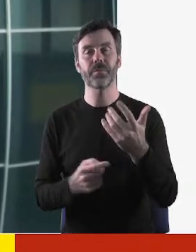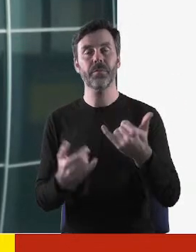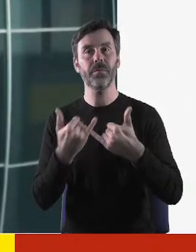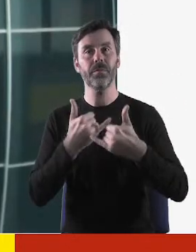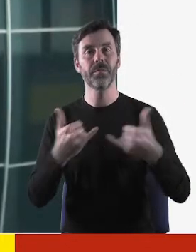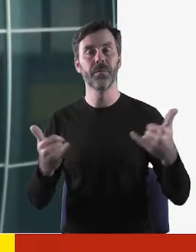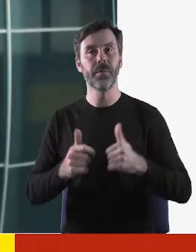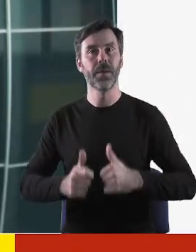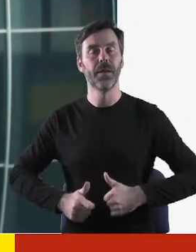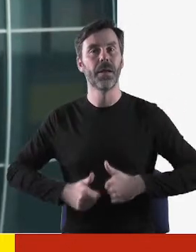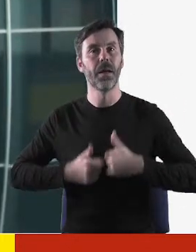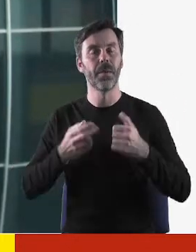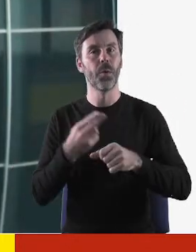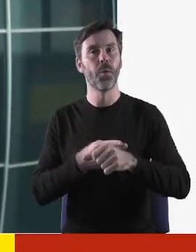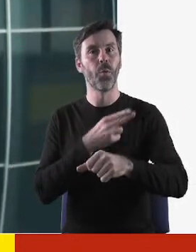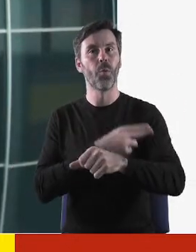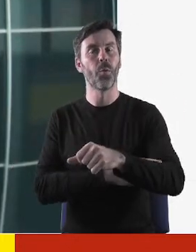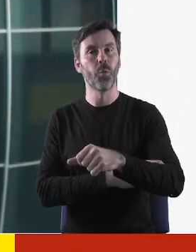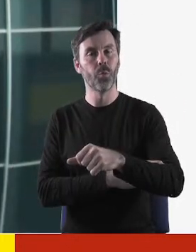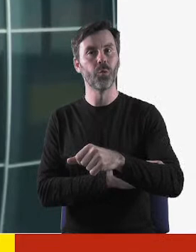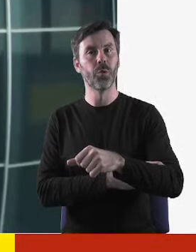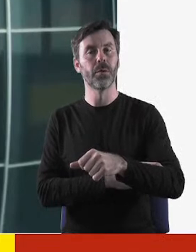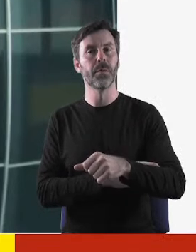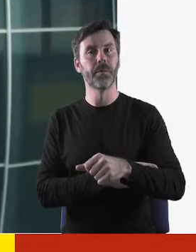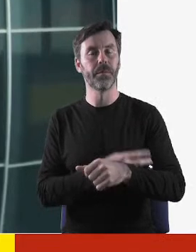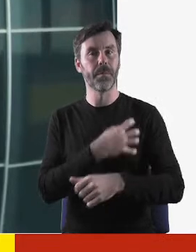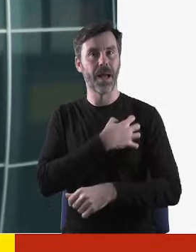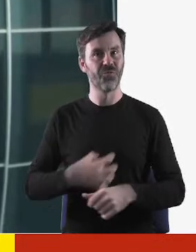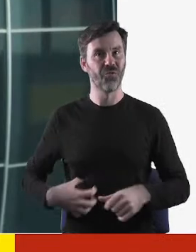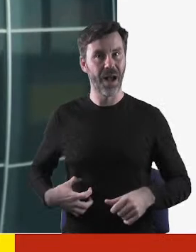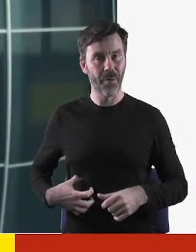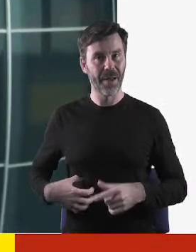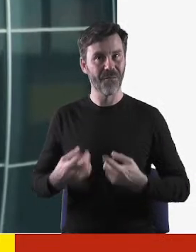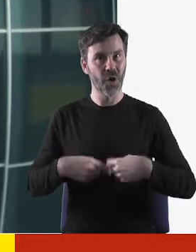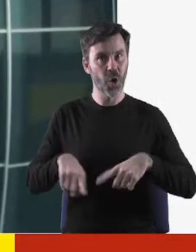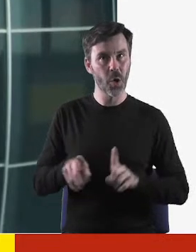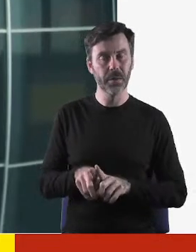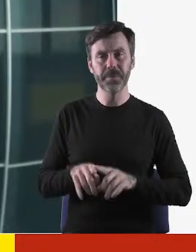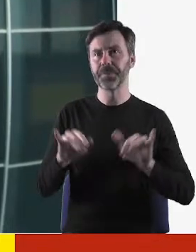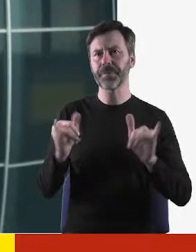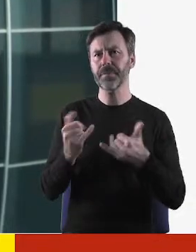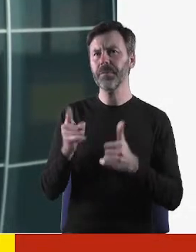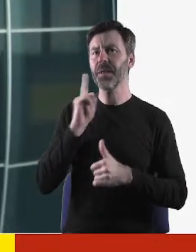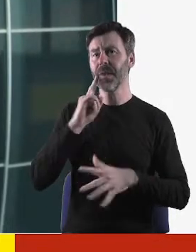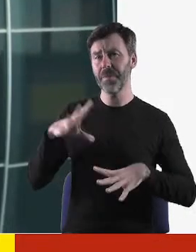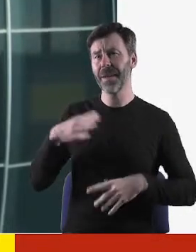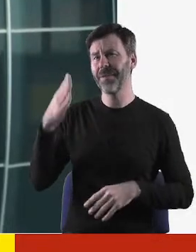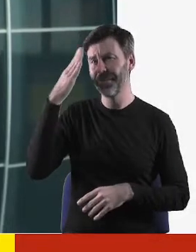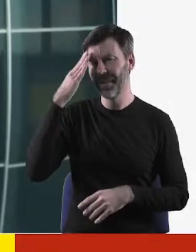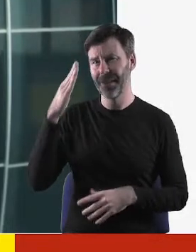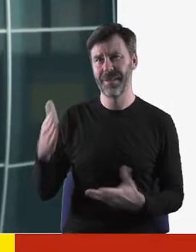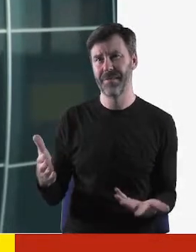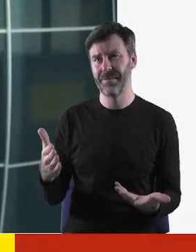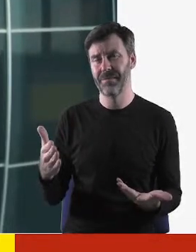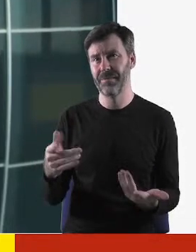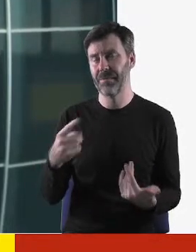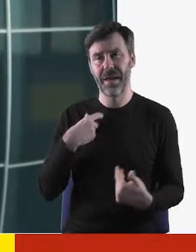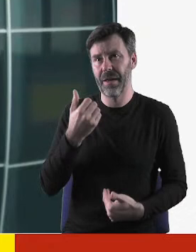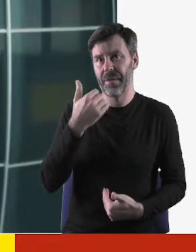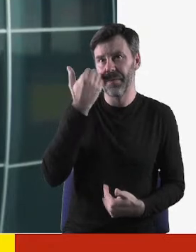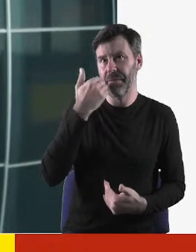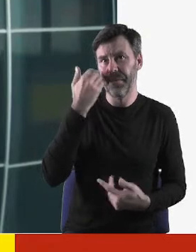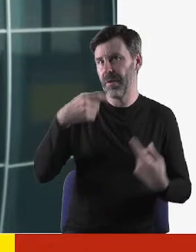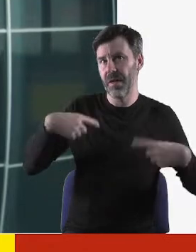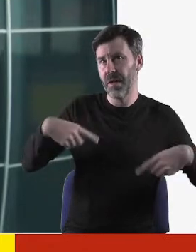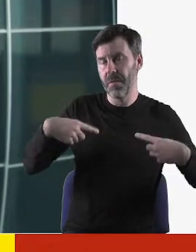Marszałkowski będzie chciał w tym zakresie wykonywać. Jak pan marszałek doskonale wie, Ja się nie wstydziłem przyznać, bardzo